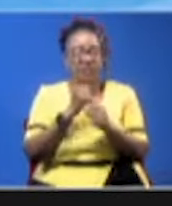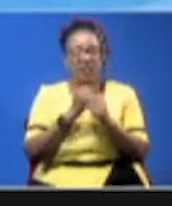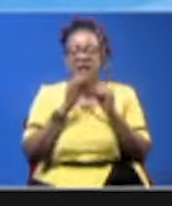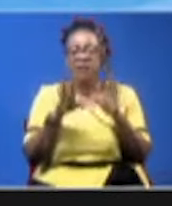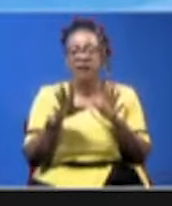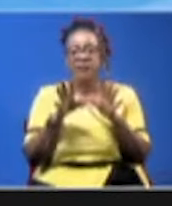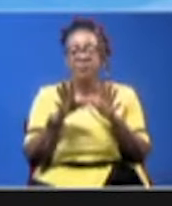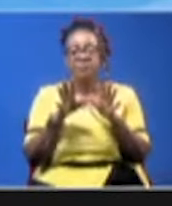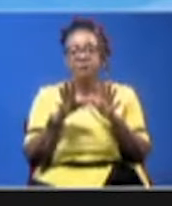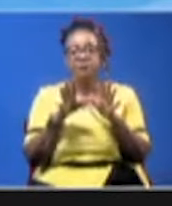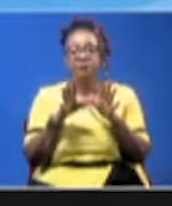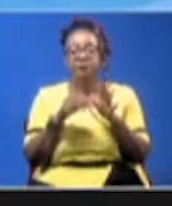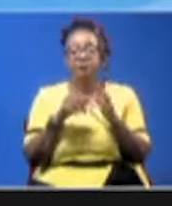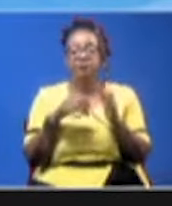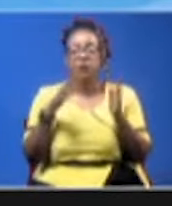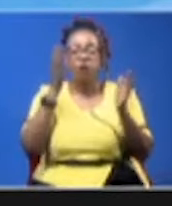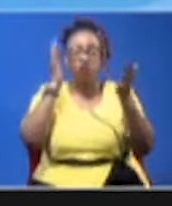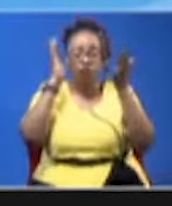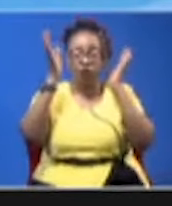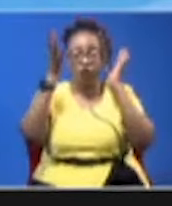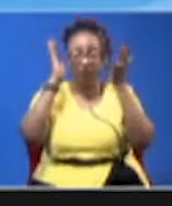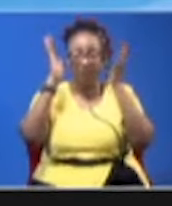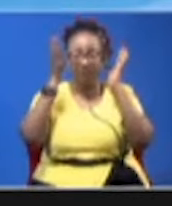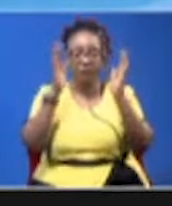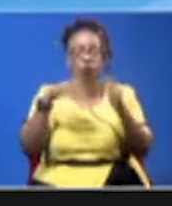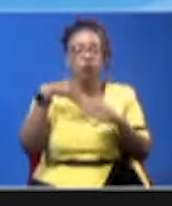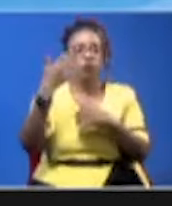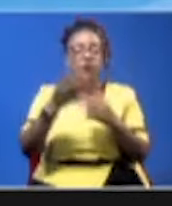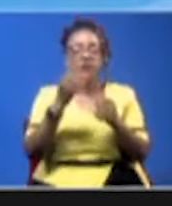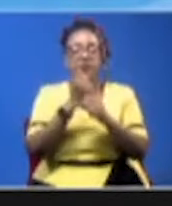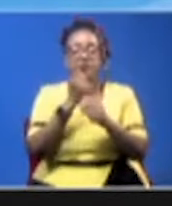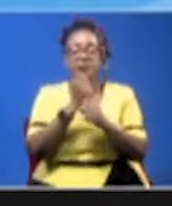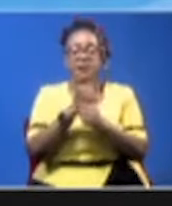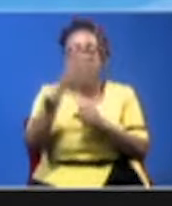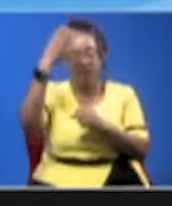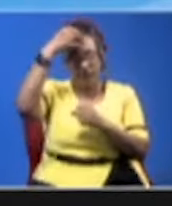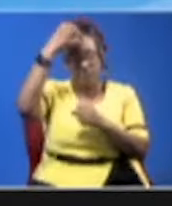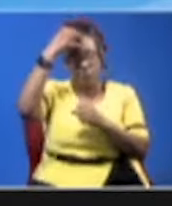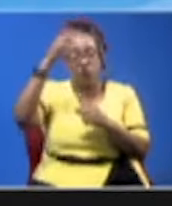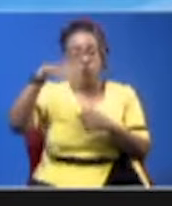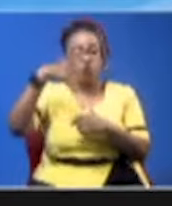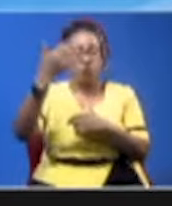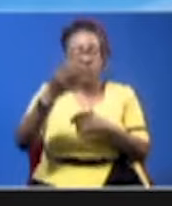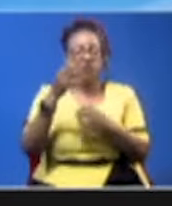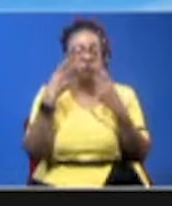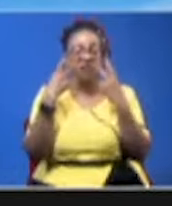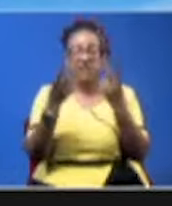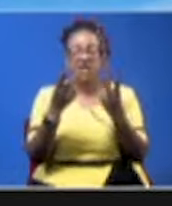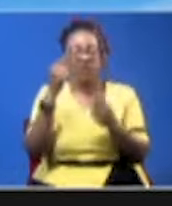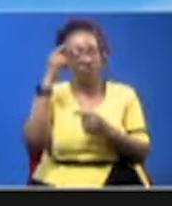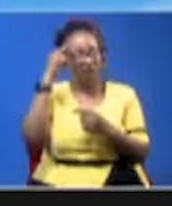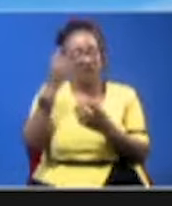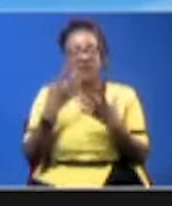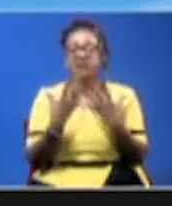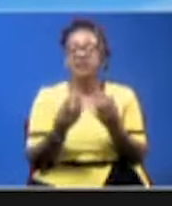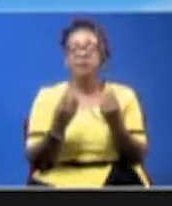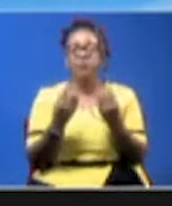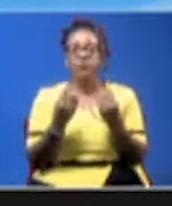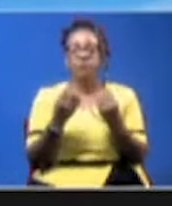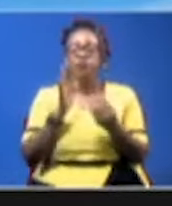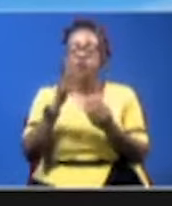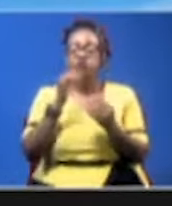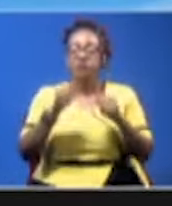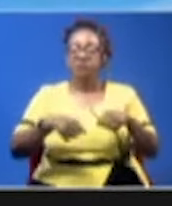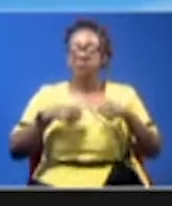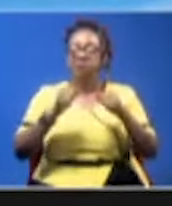Mashindano ya punda ambayo ni kivutio cha wengi haswa katika kisiwa cha Lamu huonekana kama jambo rahisi sana. Waendeshaji huonekana